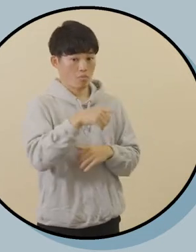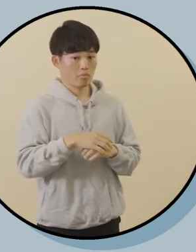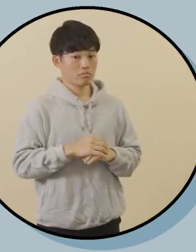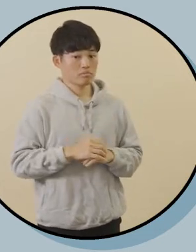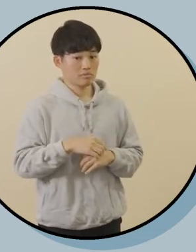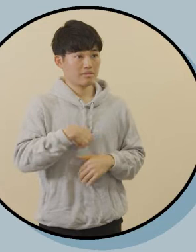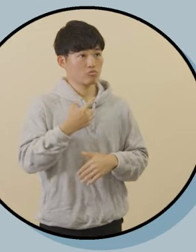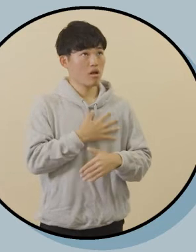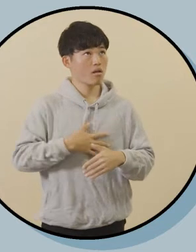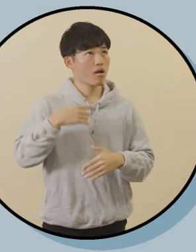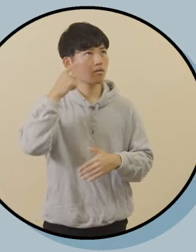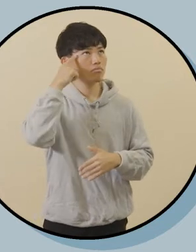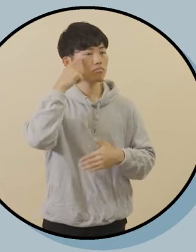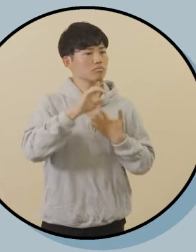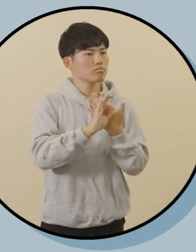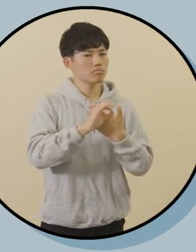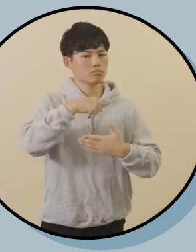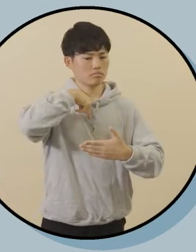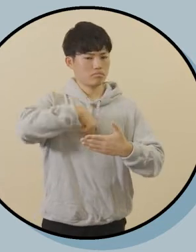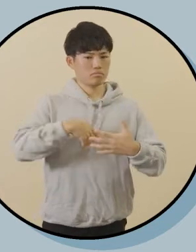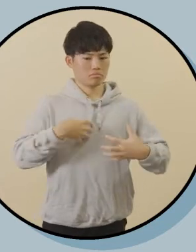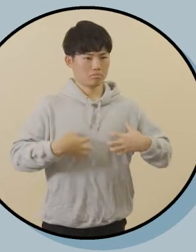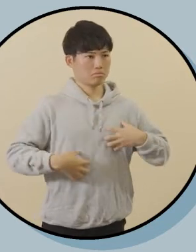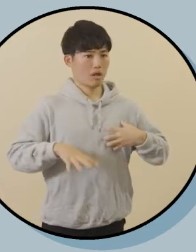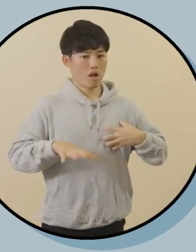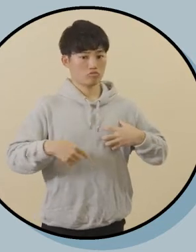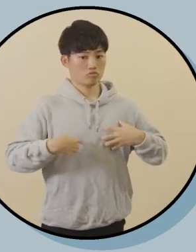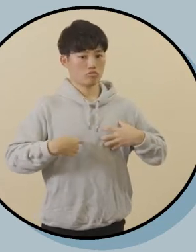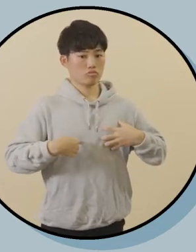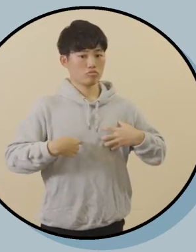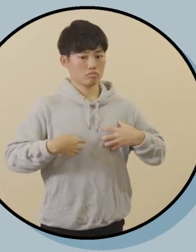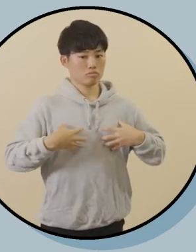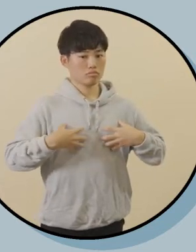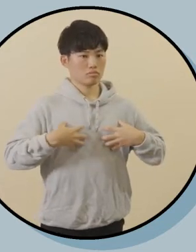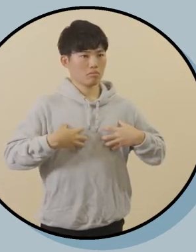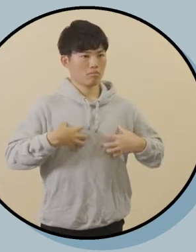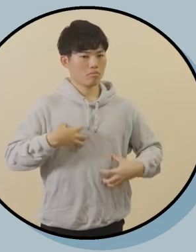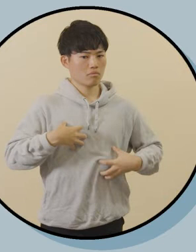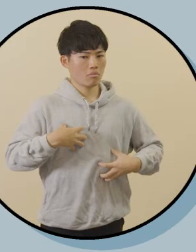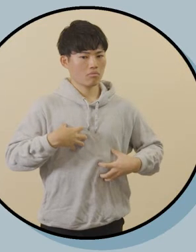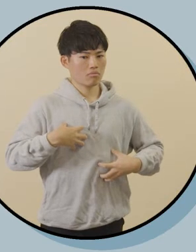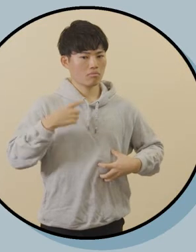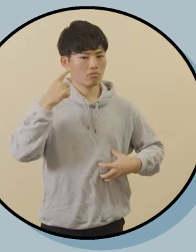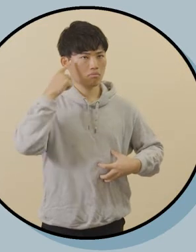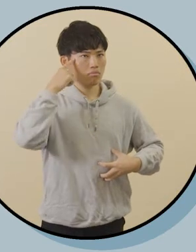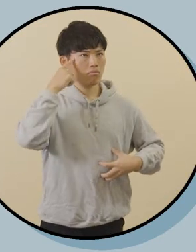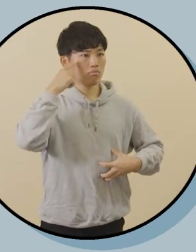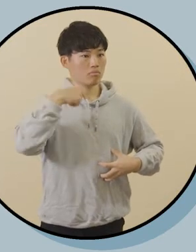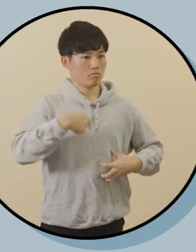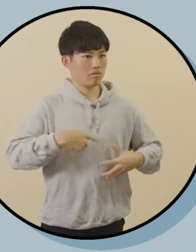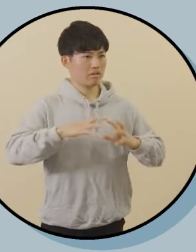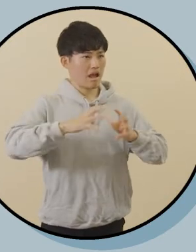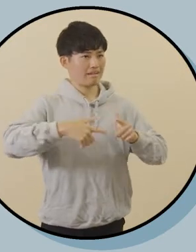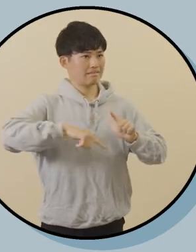くんはそういう、なんか自分の身体感覚、体の中にあるこう臓器とかその部位ですよね、